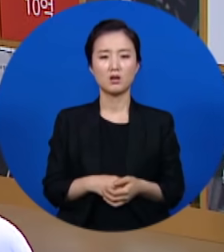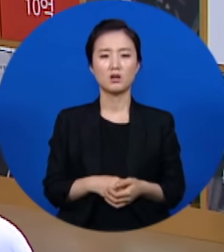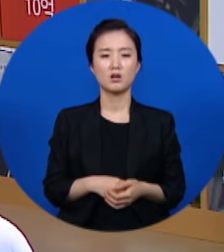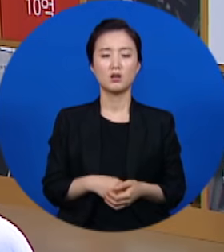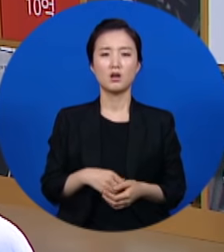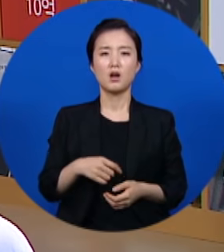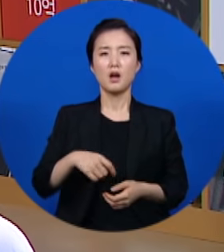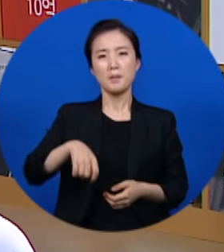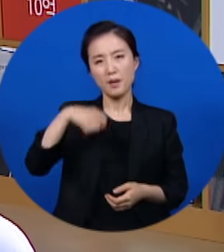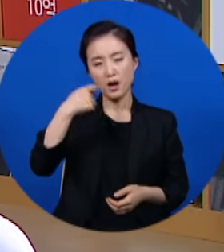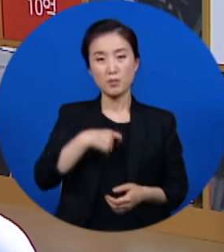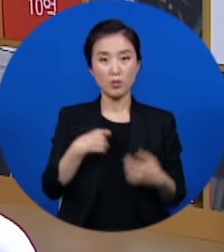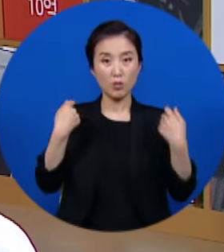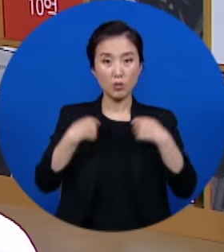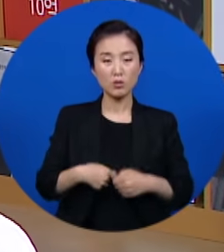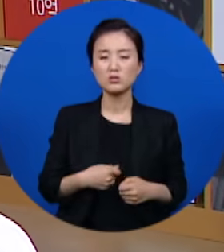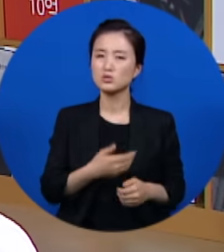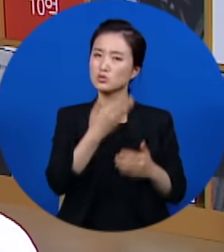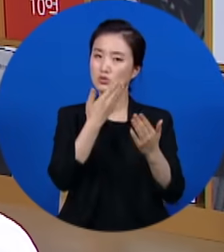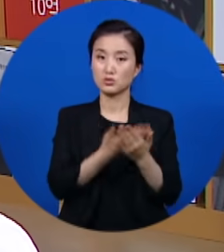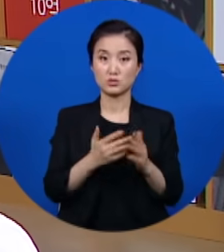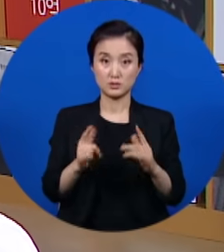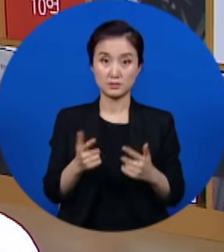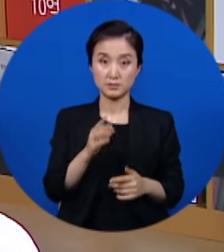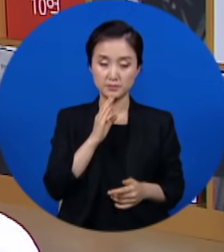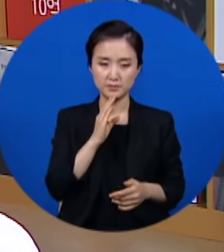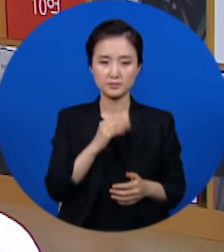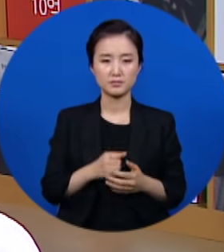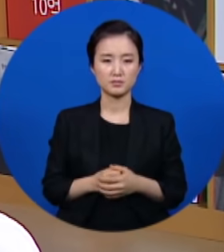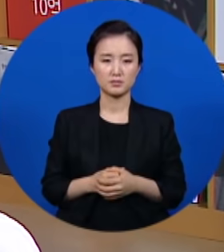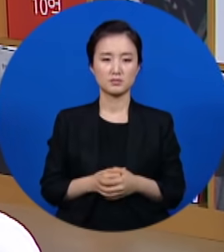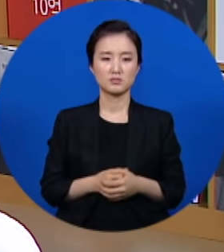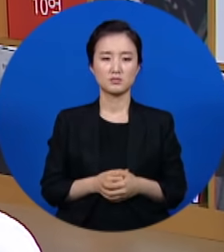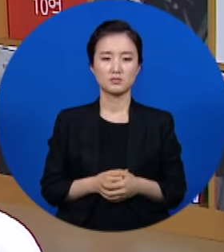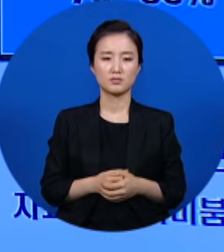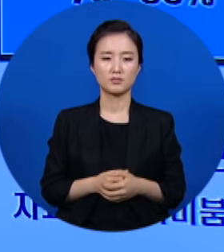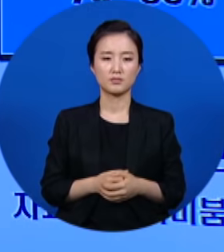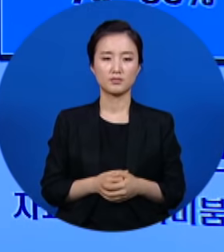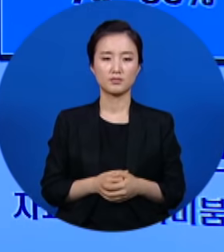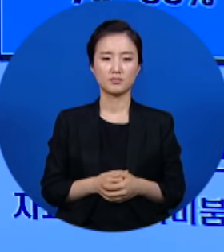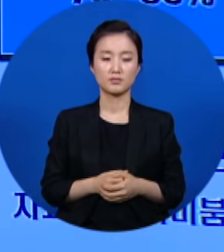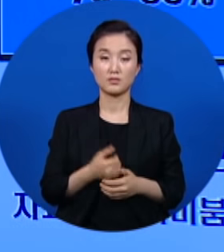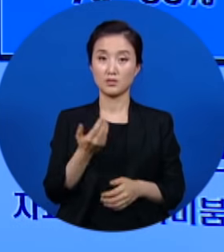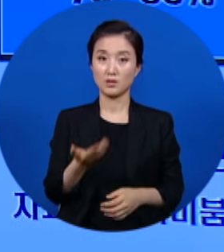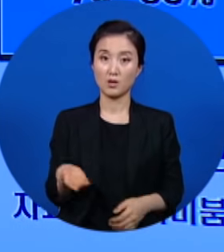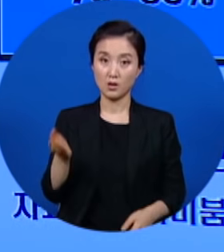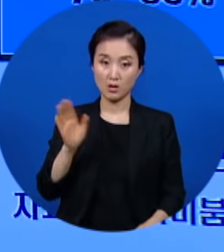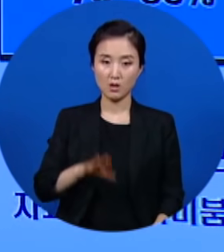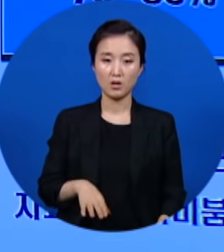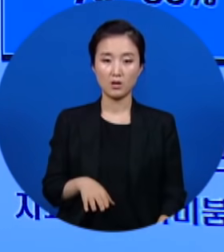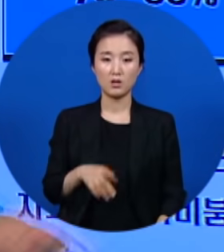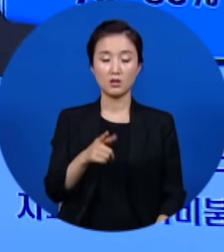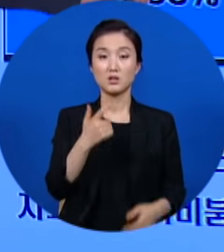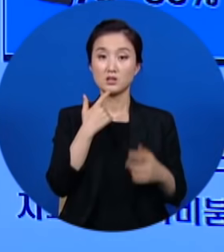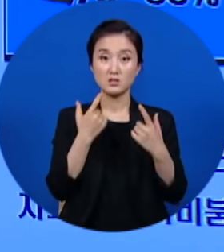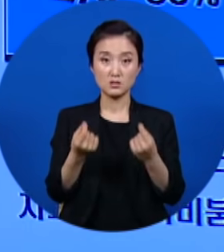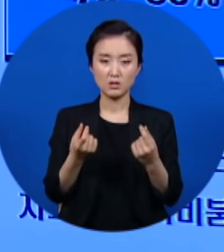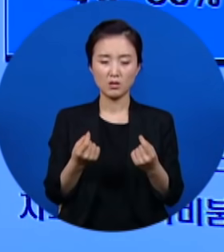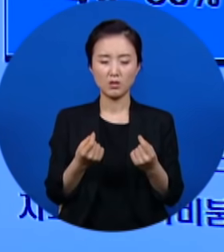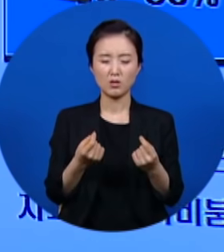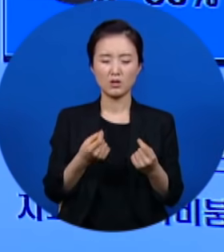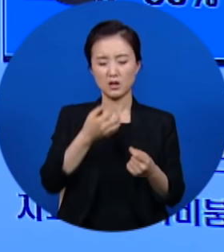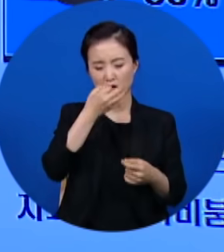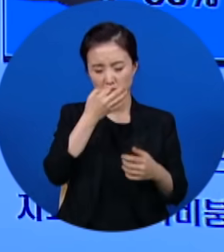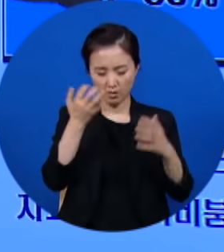달리는 게 뭐가 중요합니까 버린 들의 입장에서는 미치는 거죠 근데 그렇게 어렵게 라 더 추징 반하면